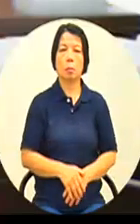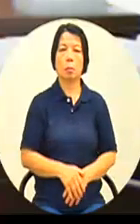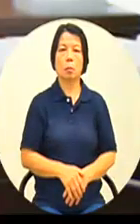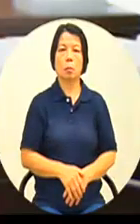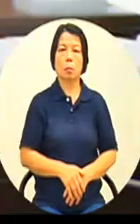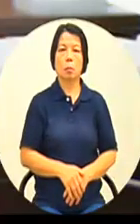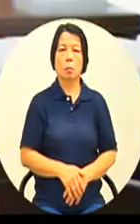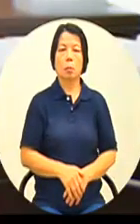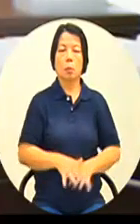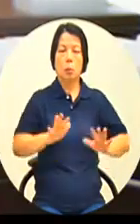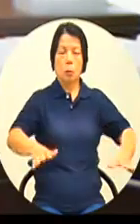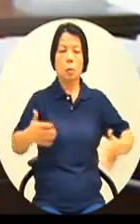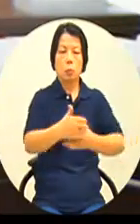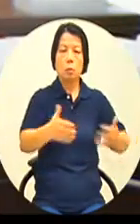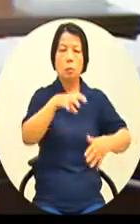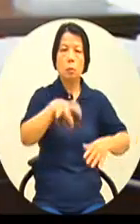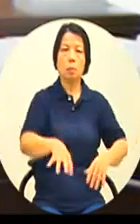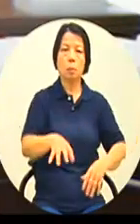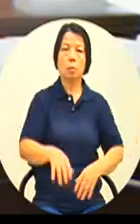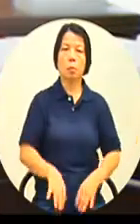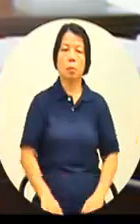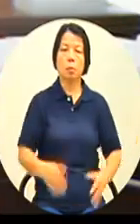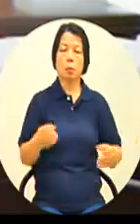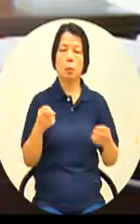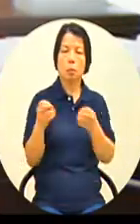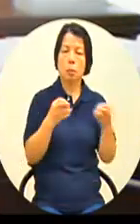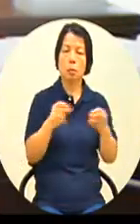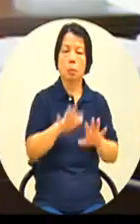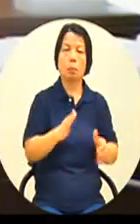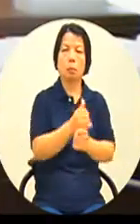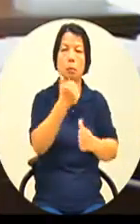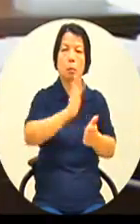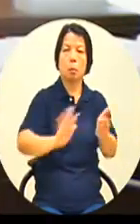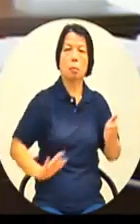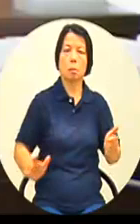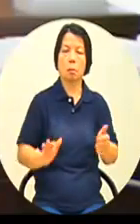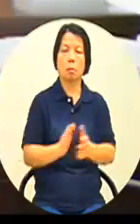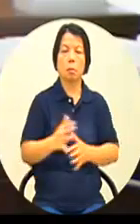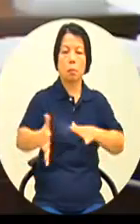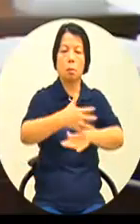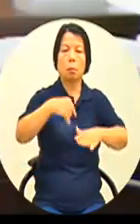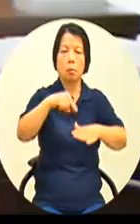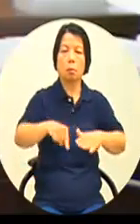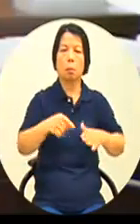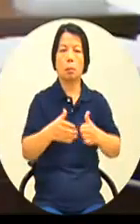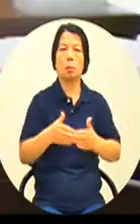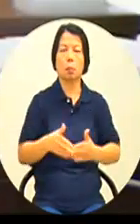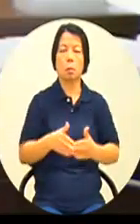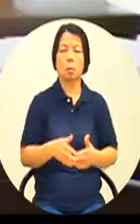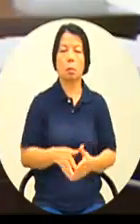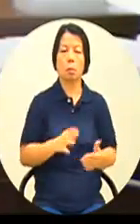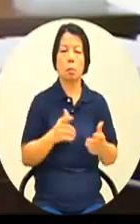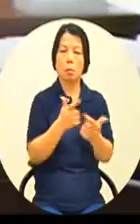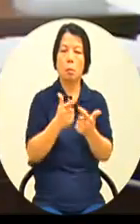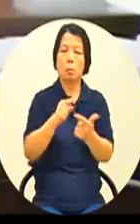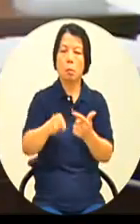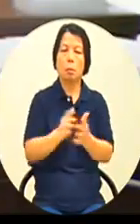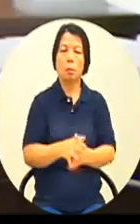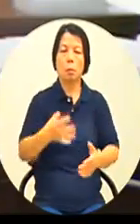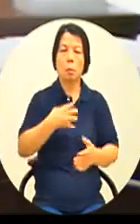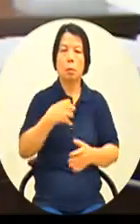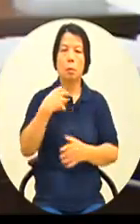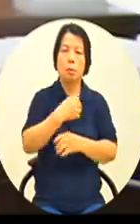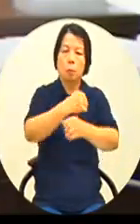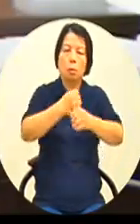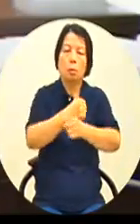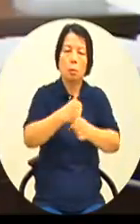跟我们的交通局长讨论到生态交通全球盛典这个业务。蛤蟆仙是什么款的？我底下足